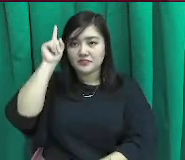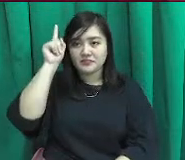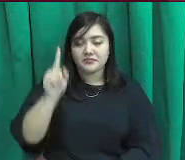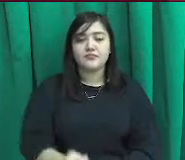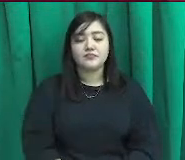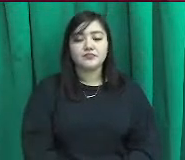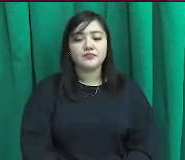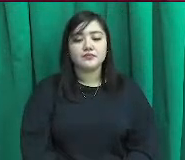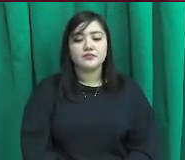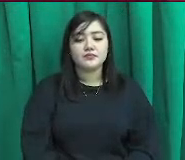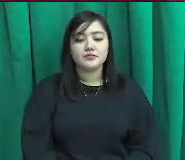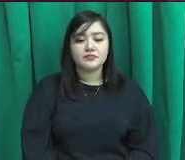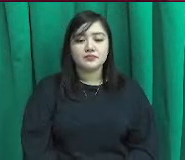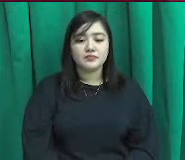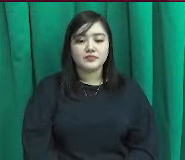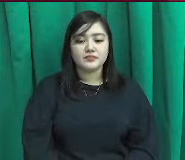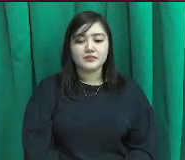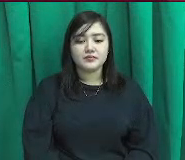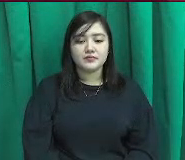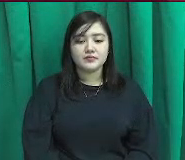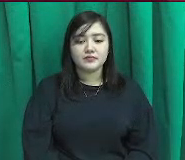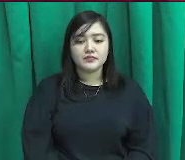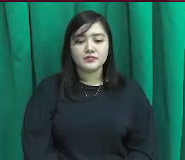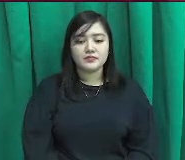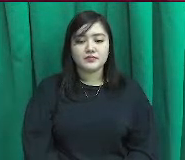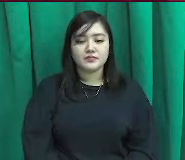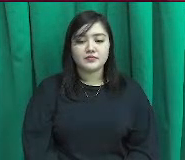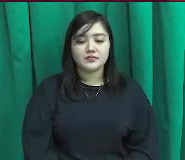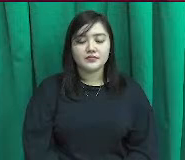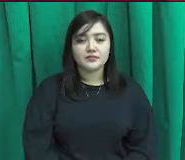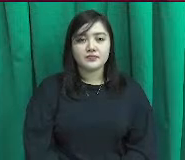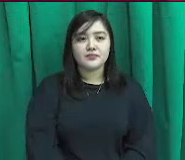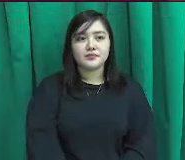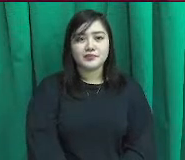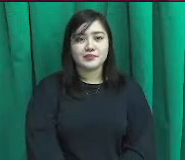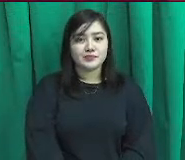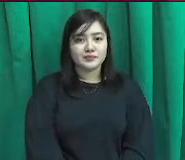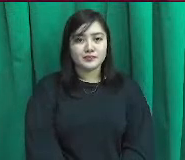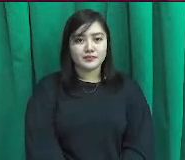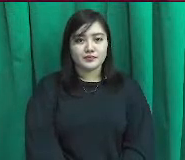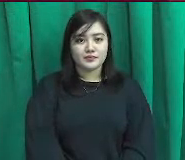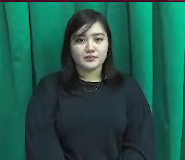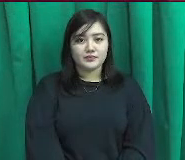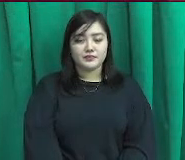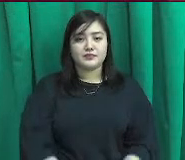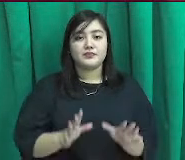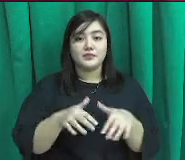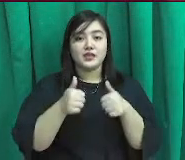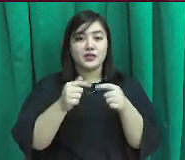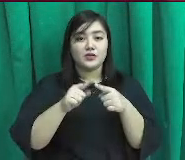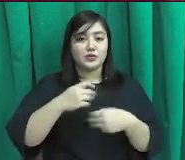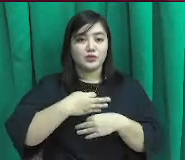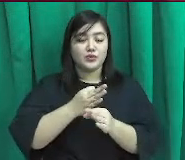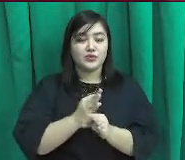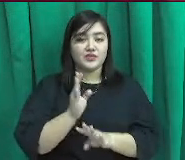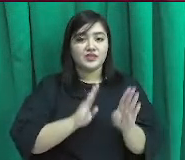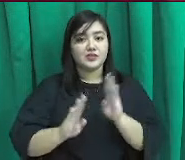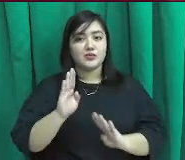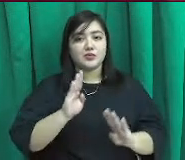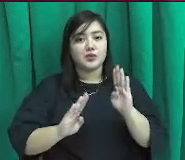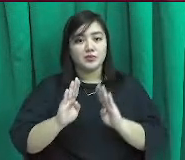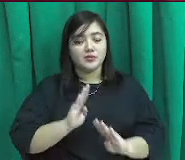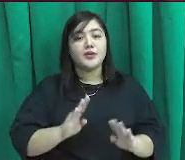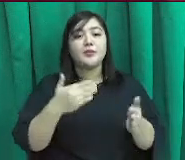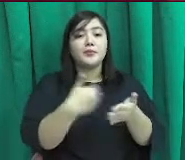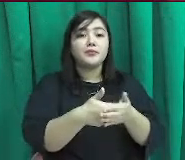no? Paano niyo na isi-settle yung problem before you end it in prayer? Paano niyo po yun na isi-ano sa